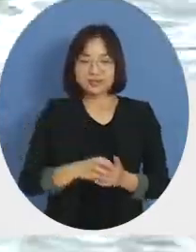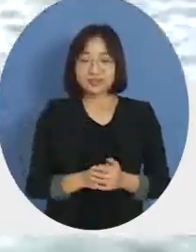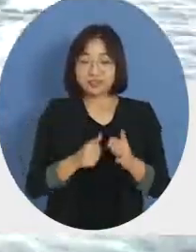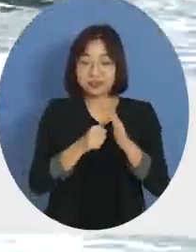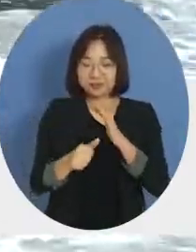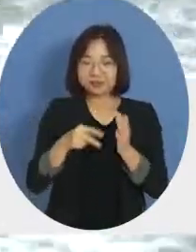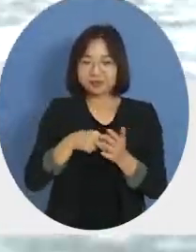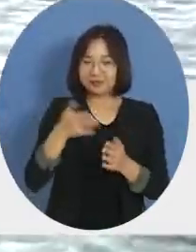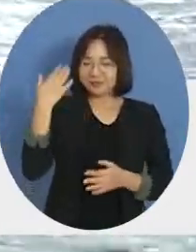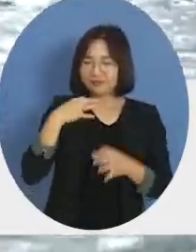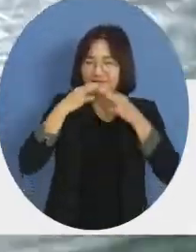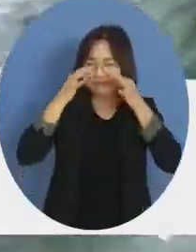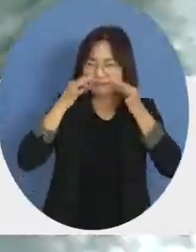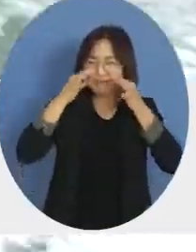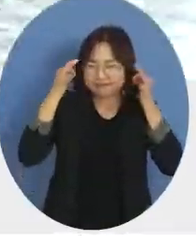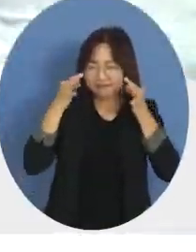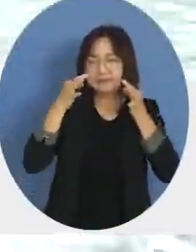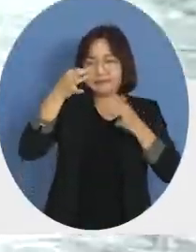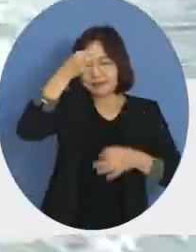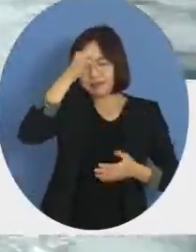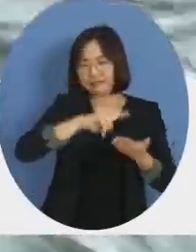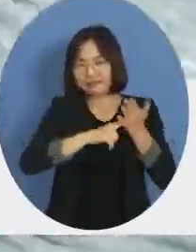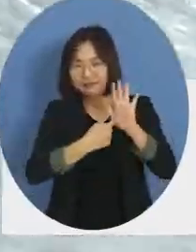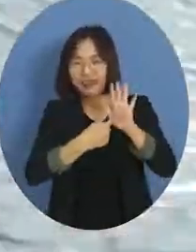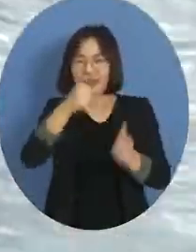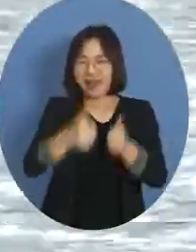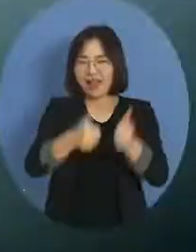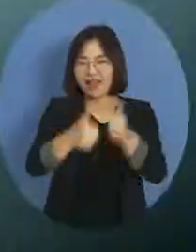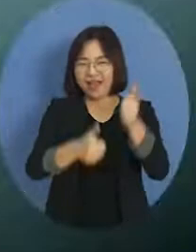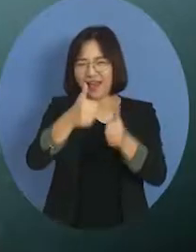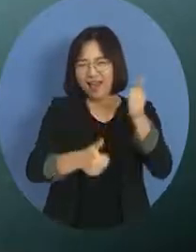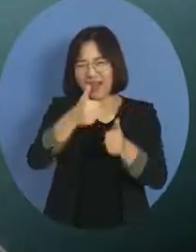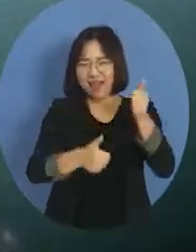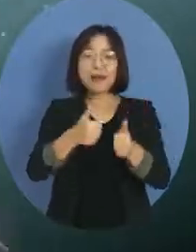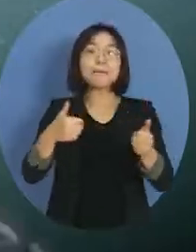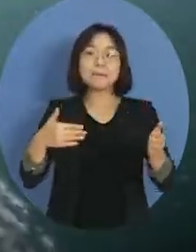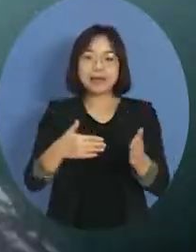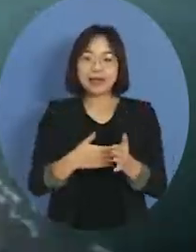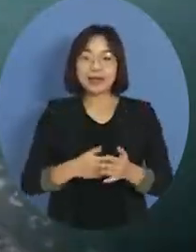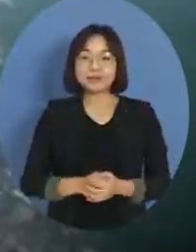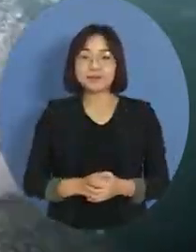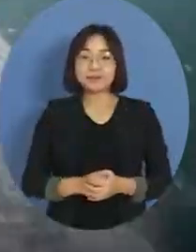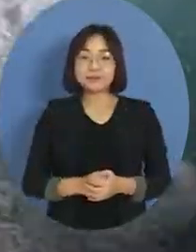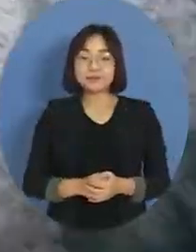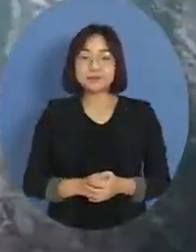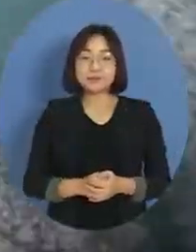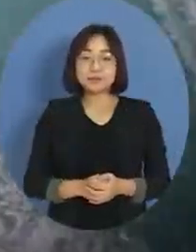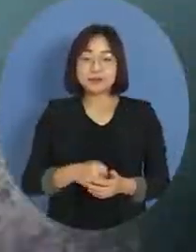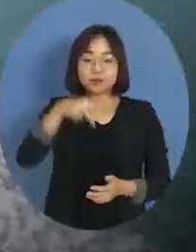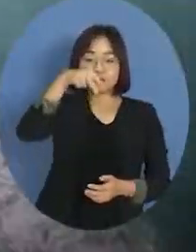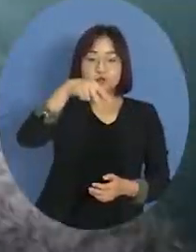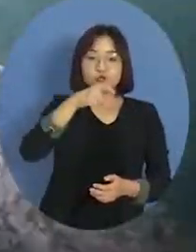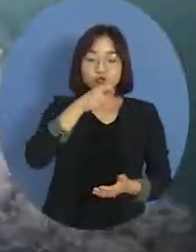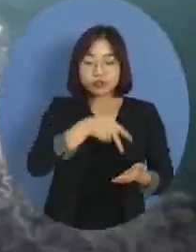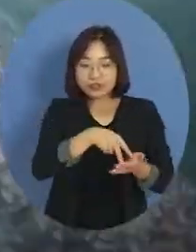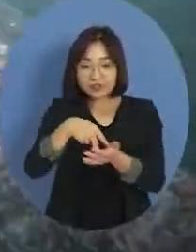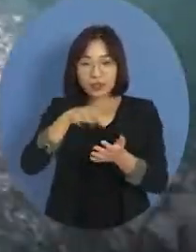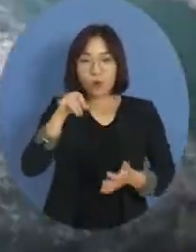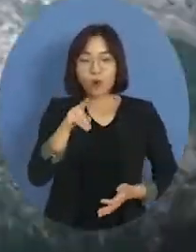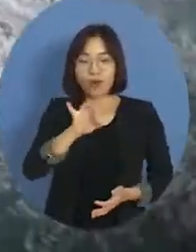내내 선수들은 그동안 갈고 닦은 다양한 기술을 뽐내며 박진감 넘치는 경기로 이끌었고 이날